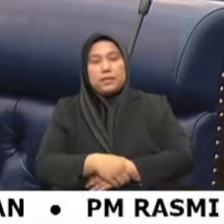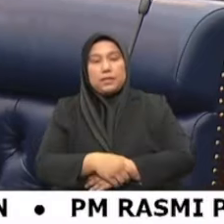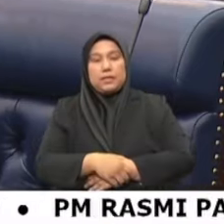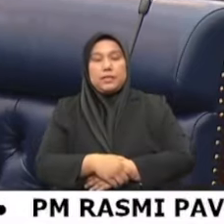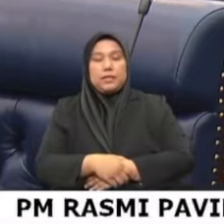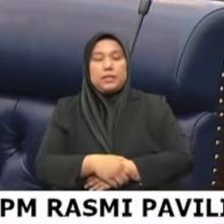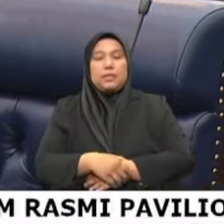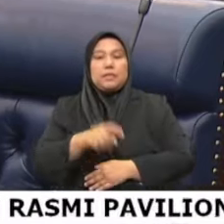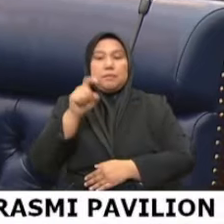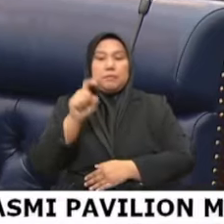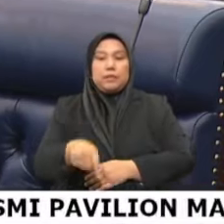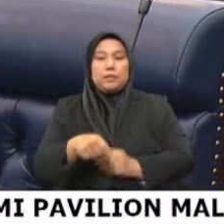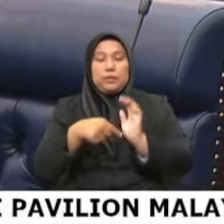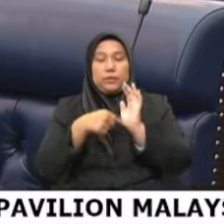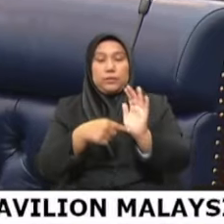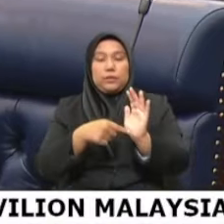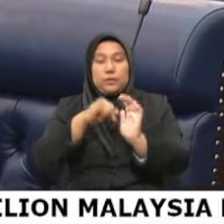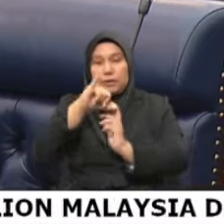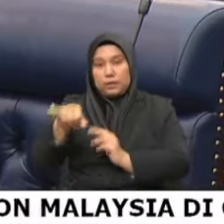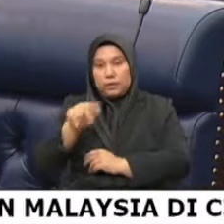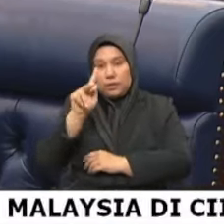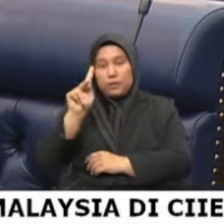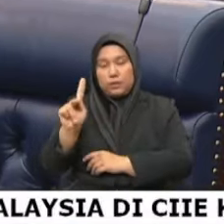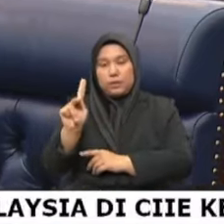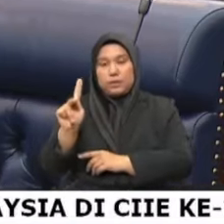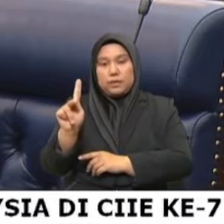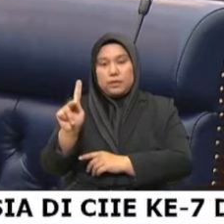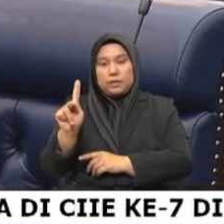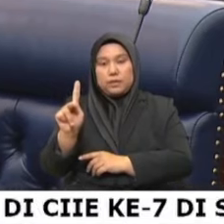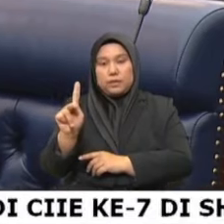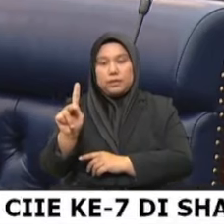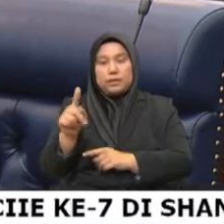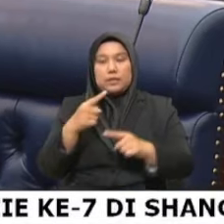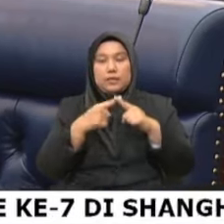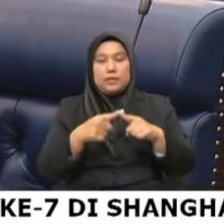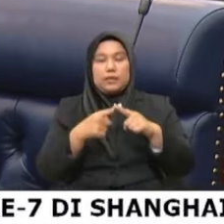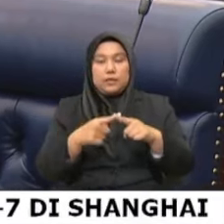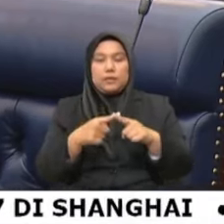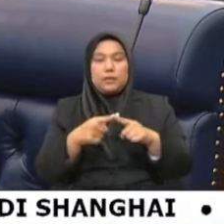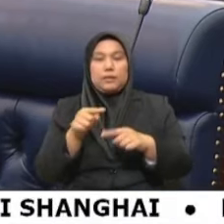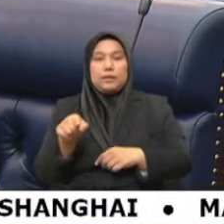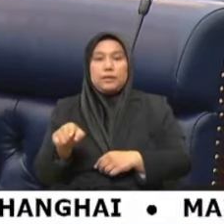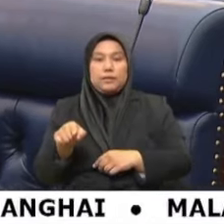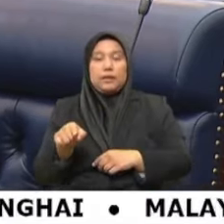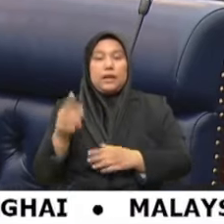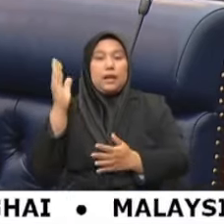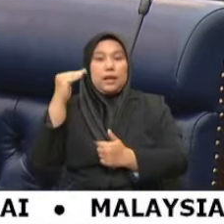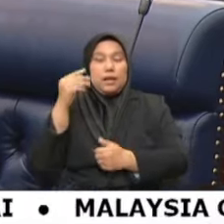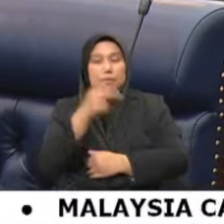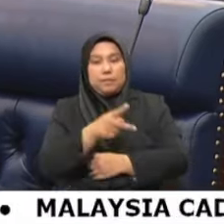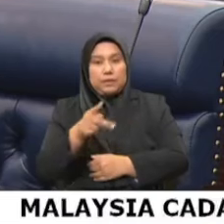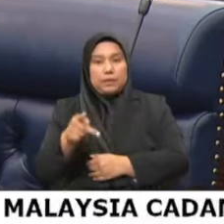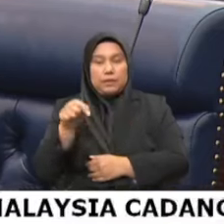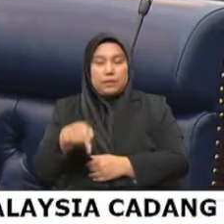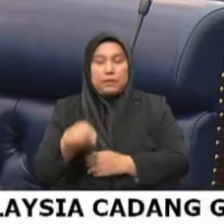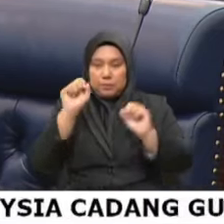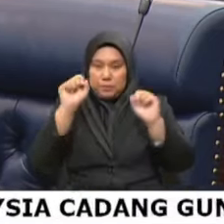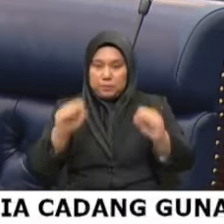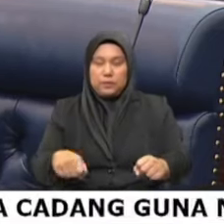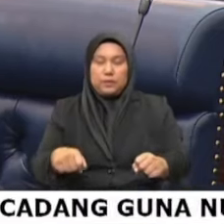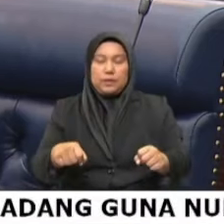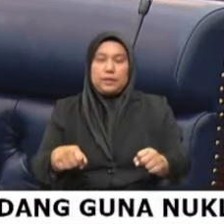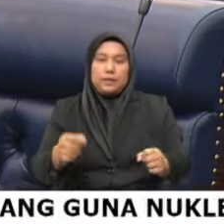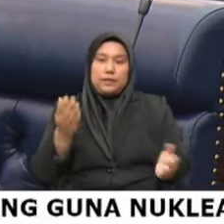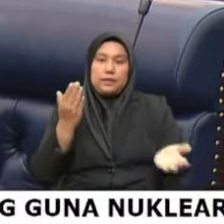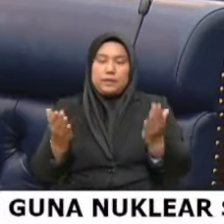kepada jawatankuasa pilihan itu dewan, House Committee. So saya harap perkara ini boleh ditimbang